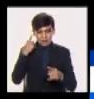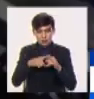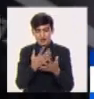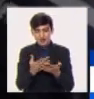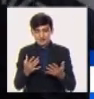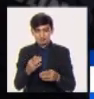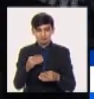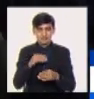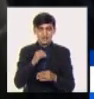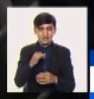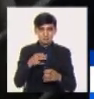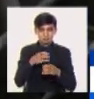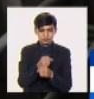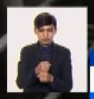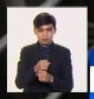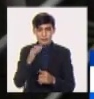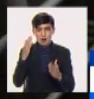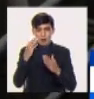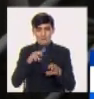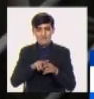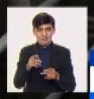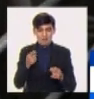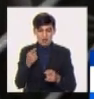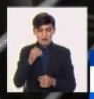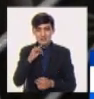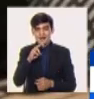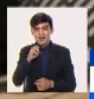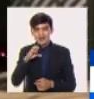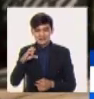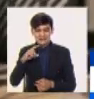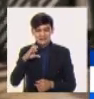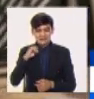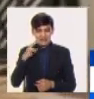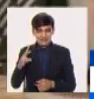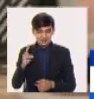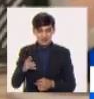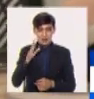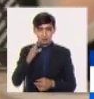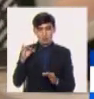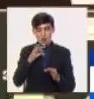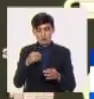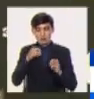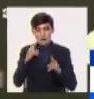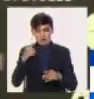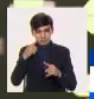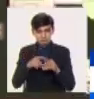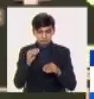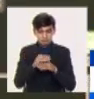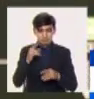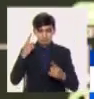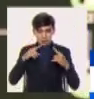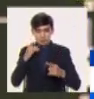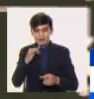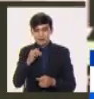технологии для снижения нагрузки на экологию. «Казцинк» запустит комплексный технологический аудит с привлечением международных